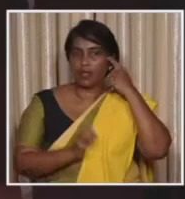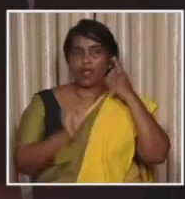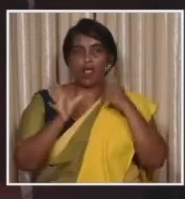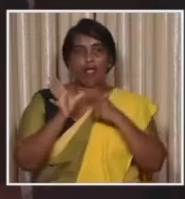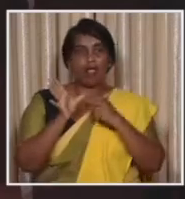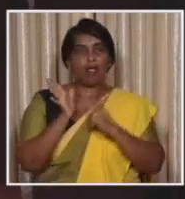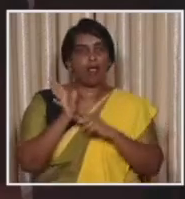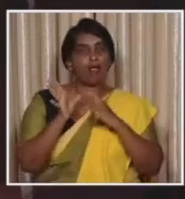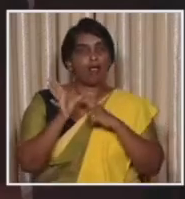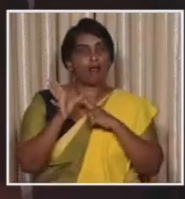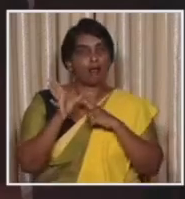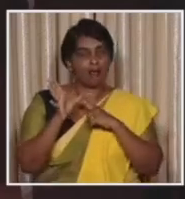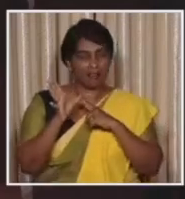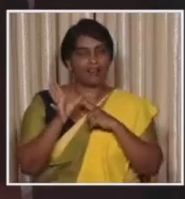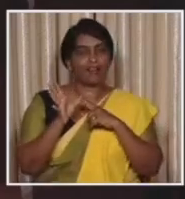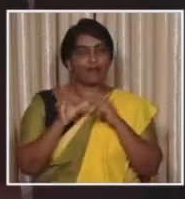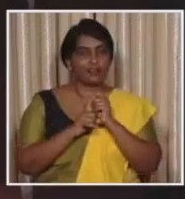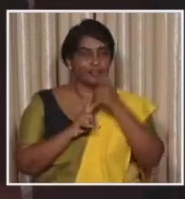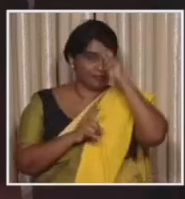පුංචිහෙව මැතිතුමා